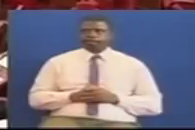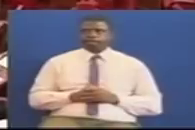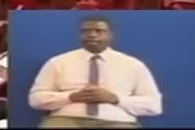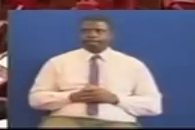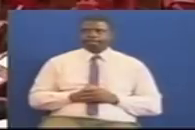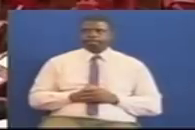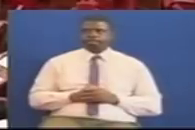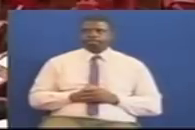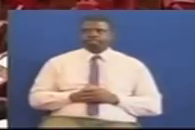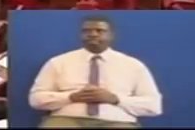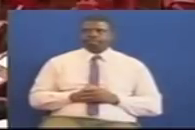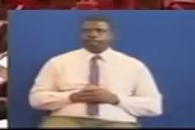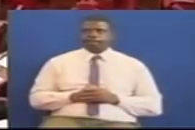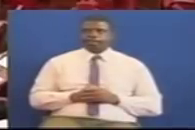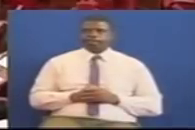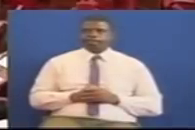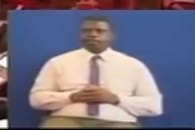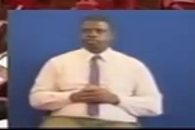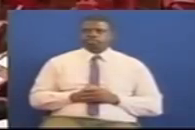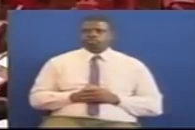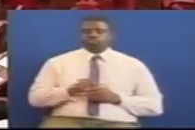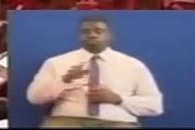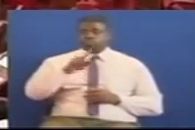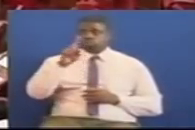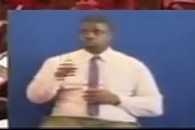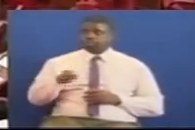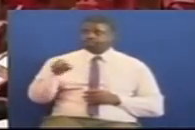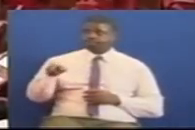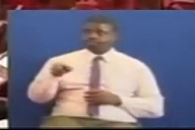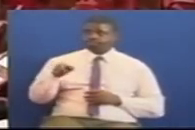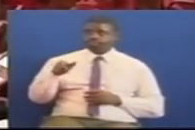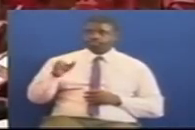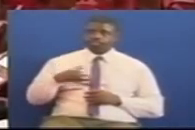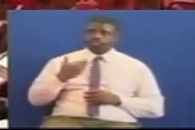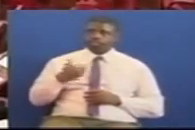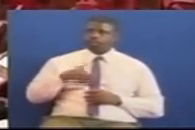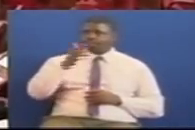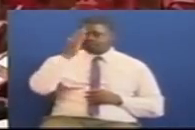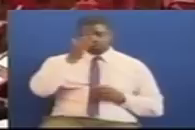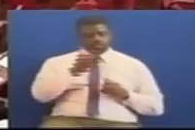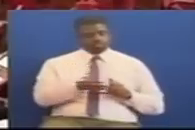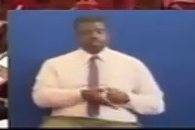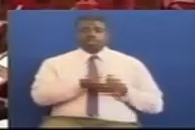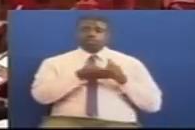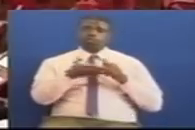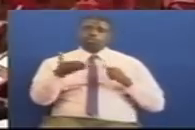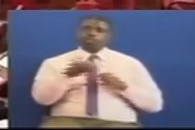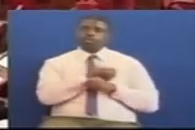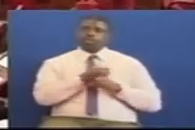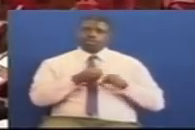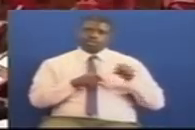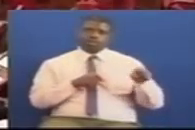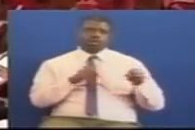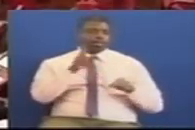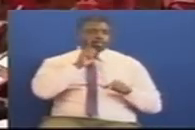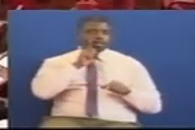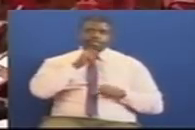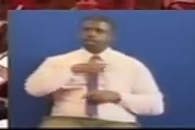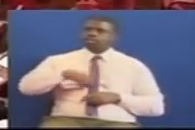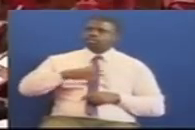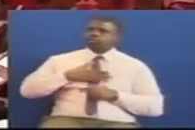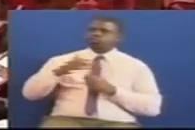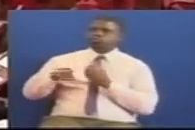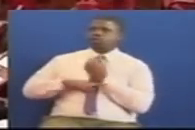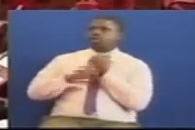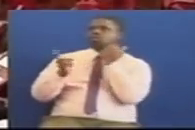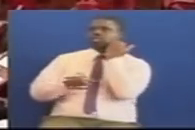swali alitaka kujua msaada unaopatikana kwa hawa mama zetu wanaokuwa wajawazito